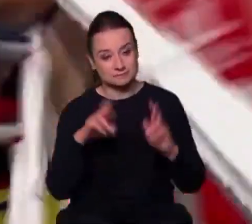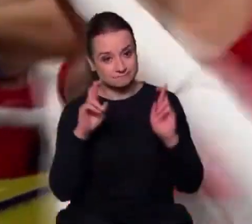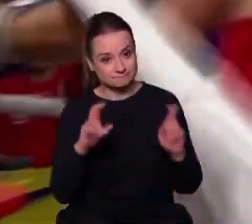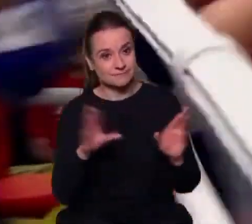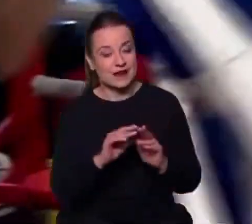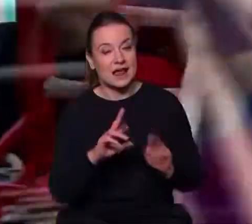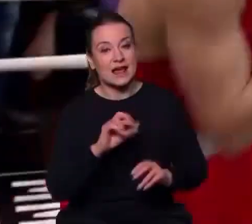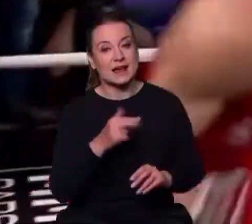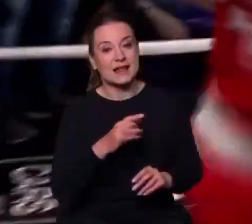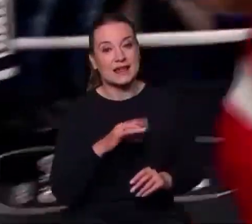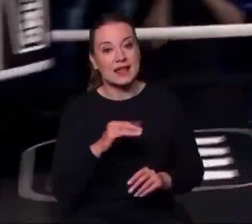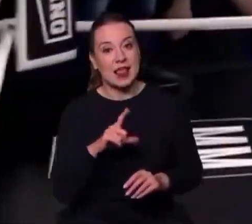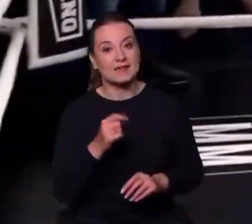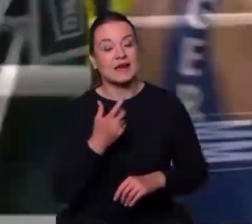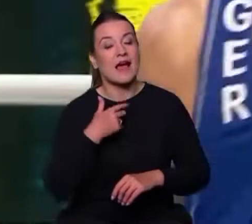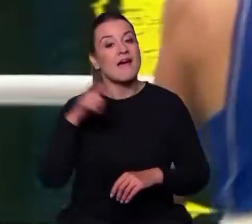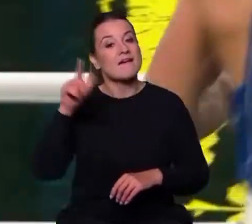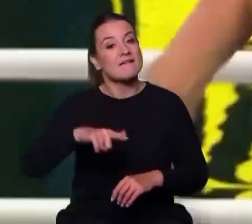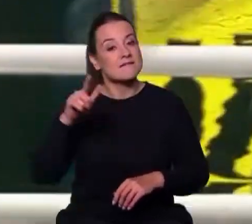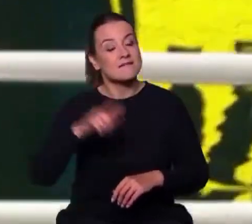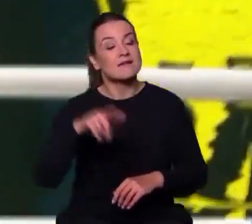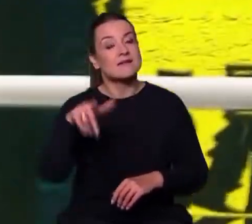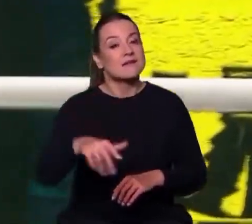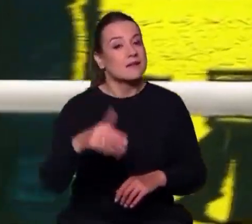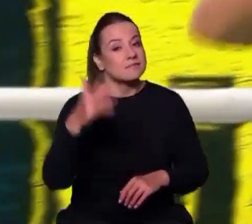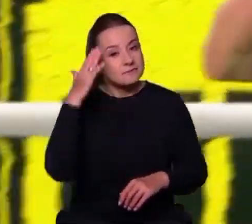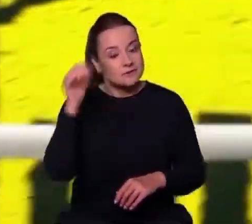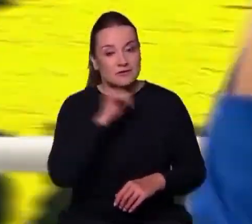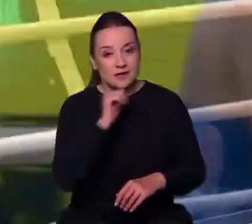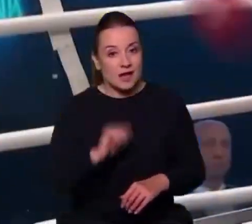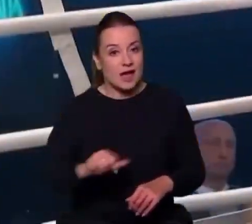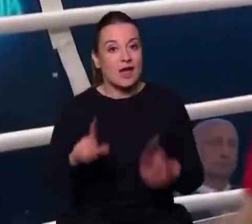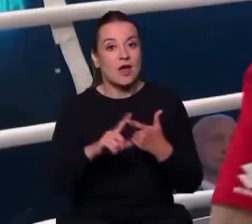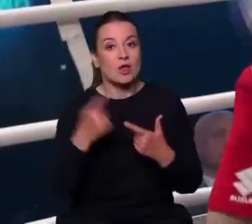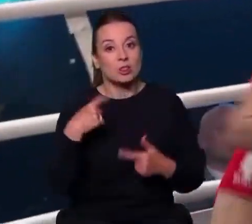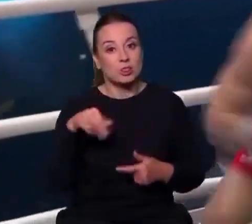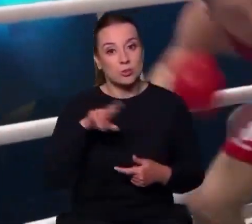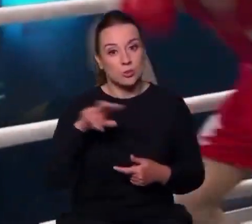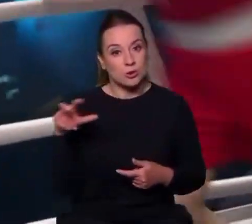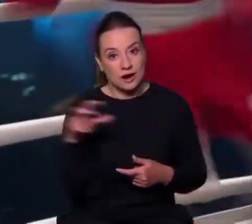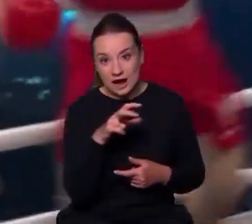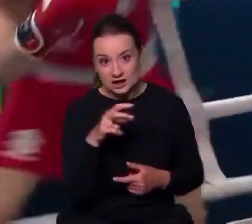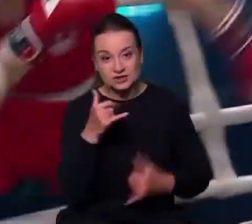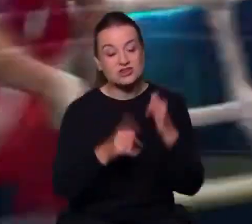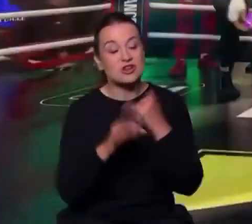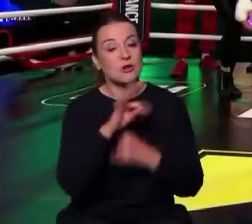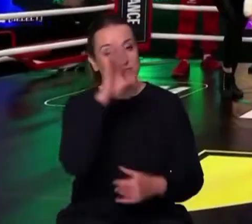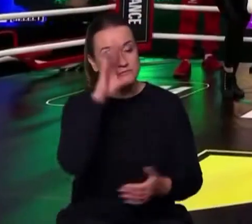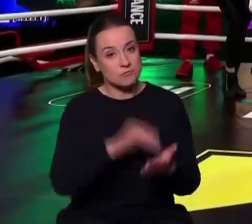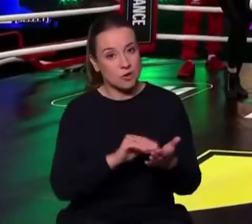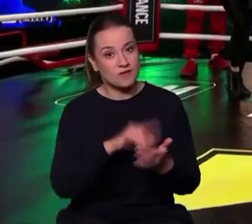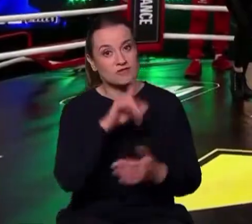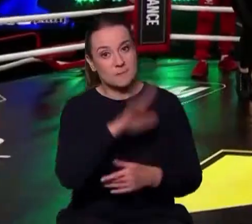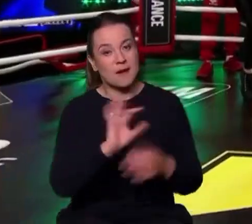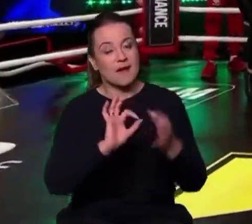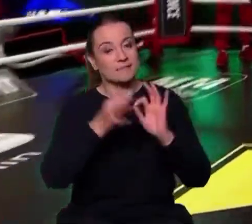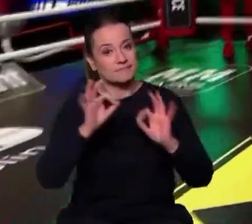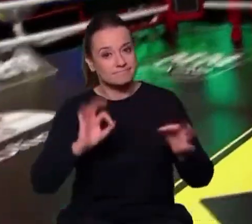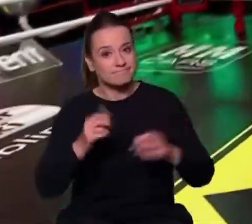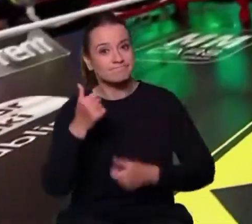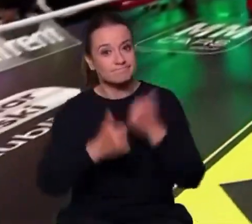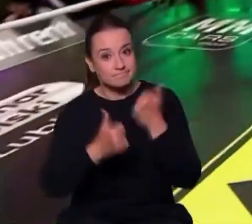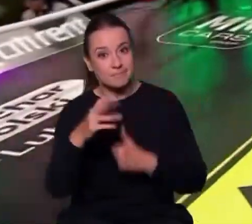Anetą Rygielską, czyli naszą wicemistrzynią Europy oraz z Damianem Durkaczem, który już doświadczenie, jeżeli chodzi o Igrzyska Olimpijskie ma, bo był